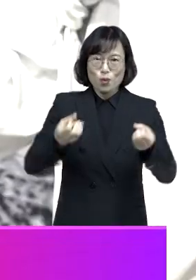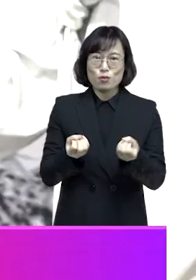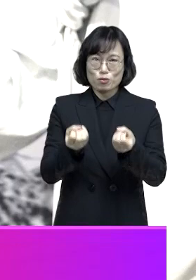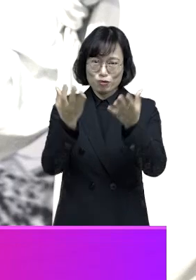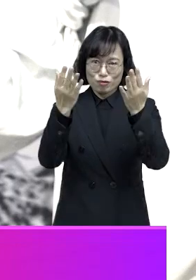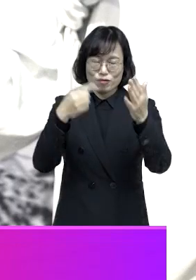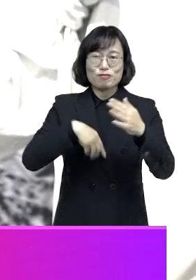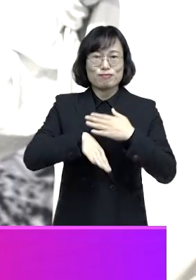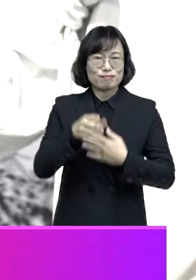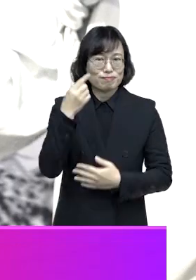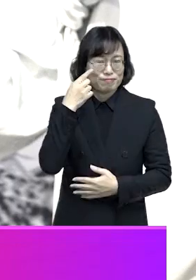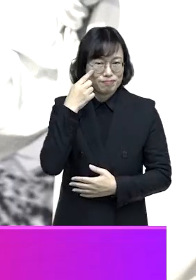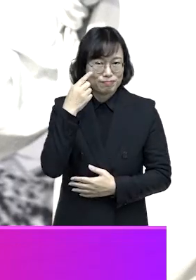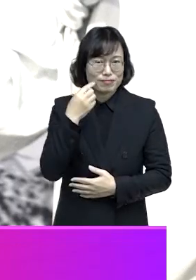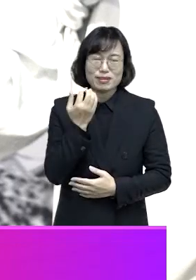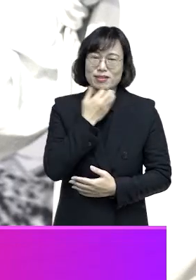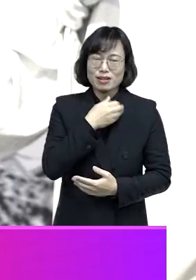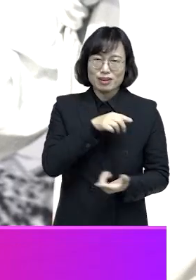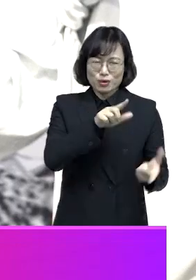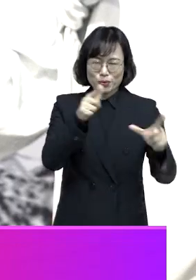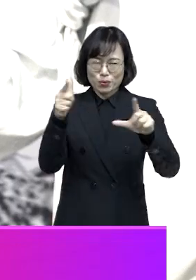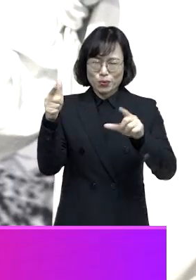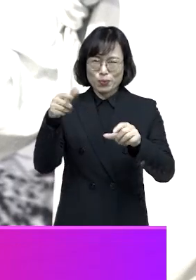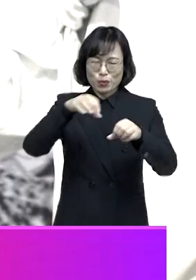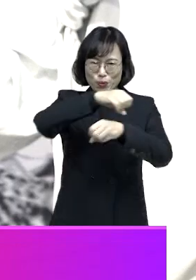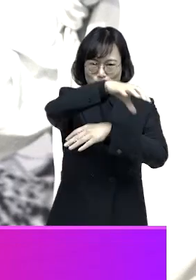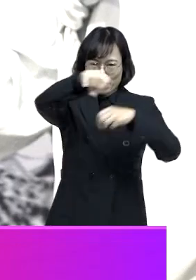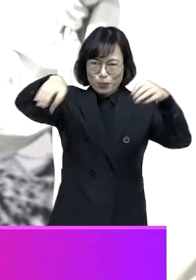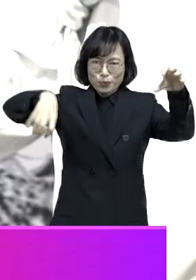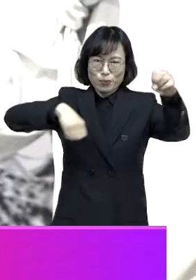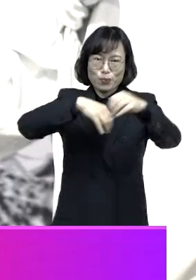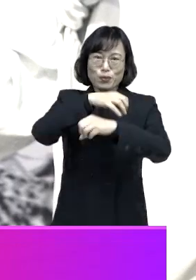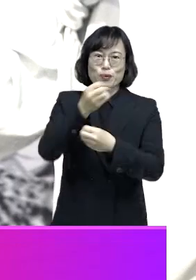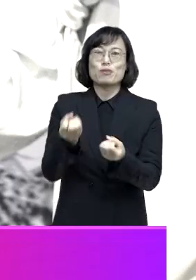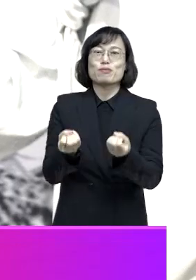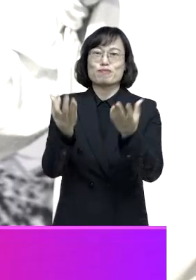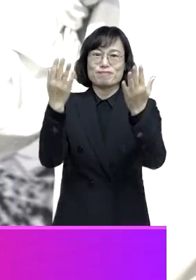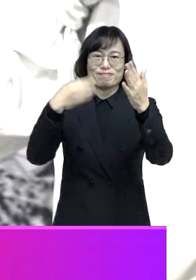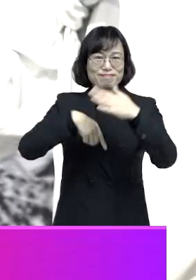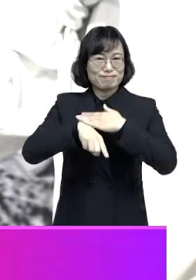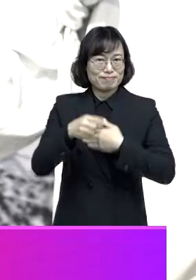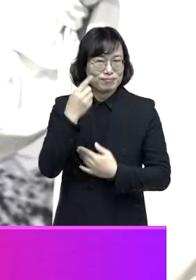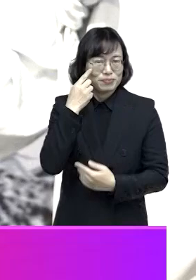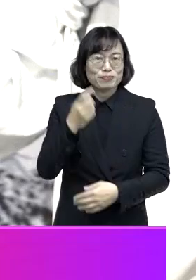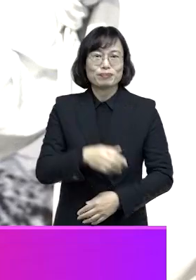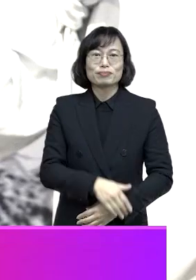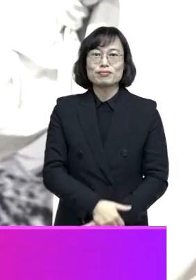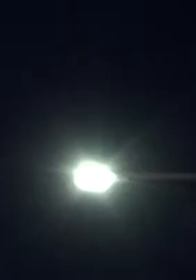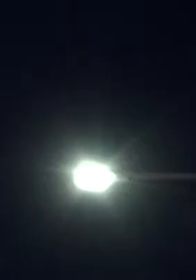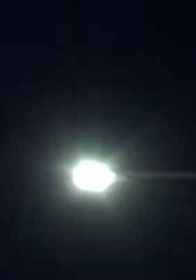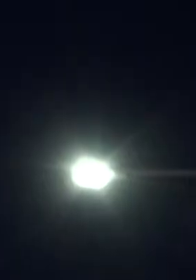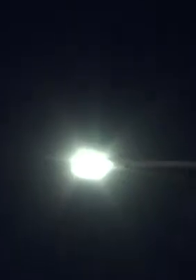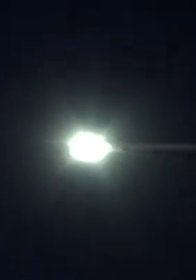취재했습니다. 알록달록한 불빛들이 곳곳을 수놓고 있는 다채로운 빛의 현장으로 함께 가보시죠.